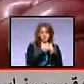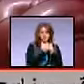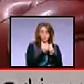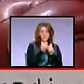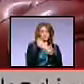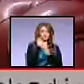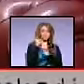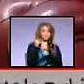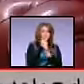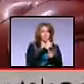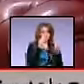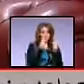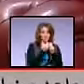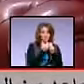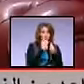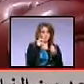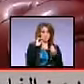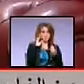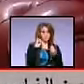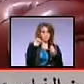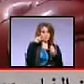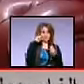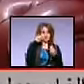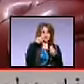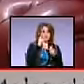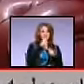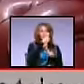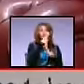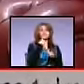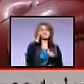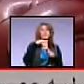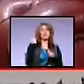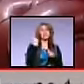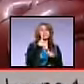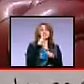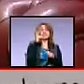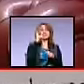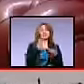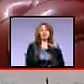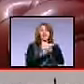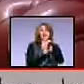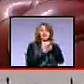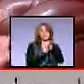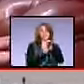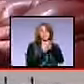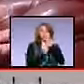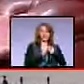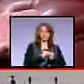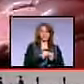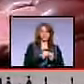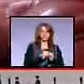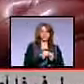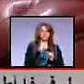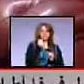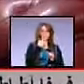الله يرحمه. وكنت في سنة تانية معهد السينما، وقال لي انت هتيجي معايا سكريبت. تركت انا اتسرعت